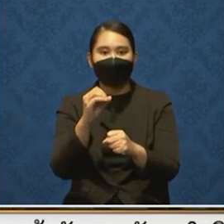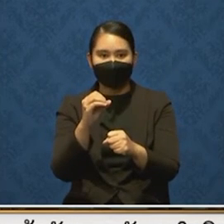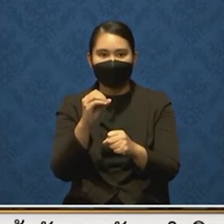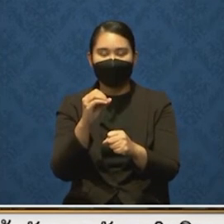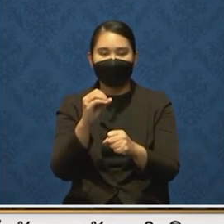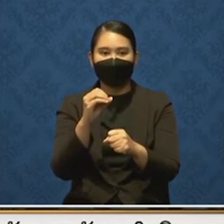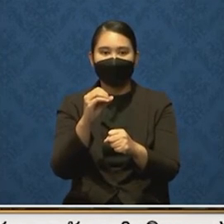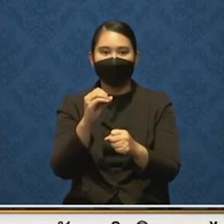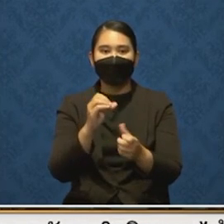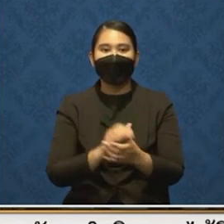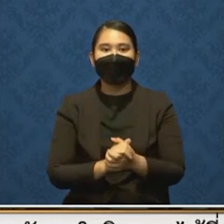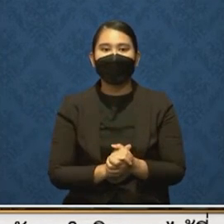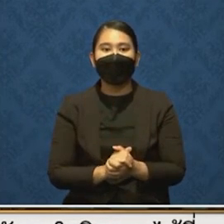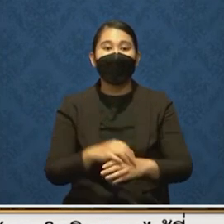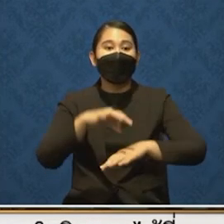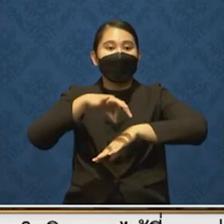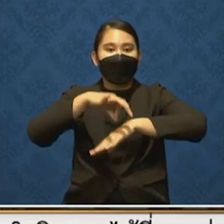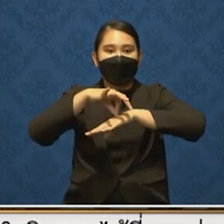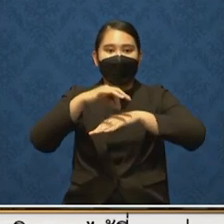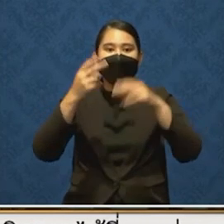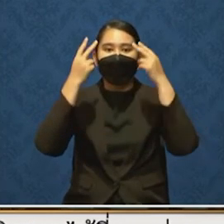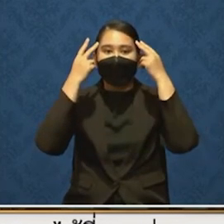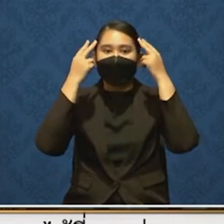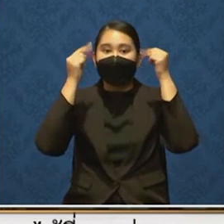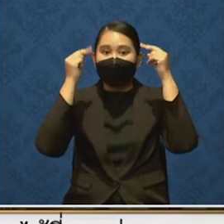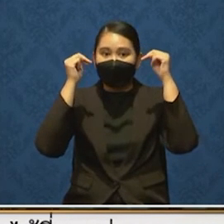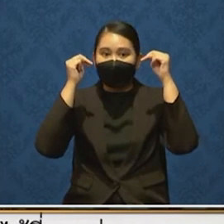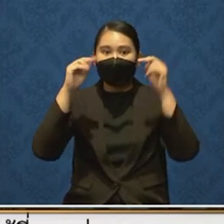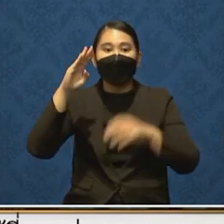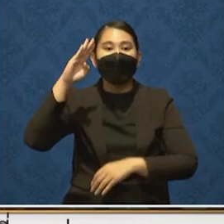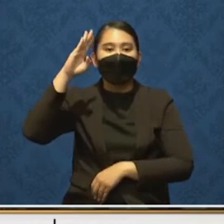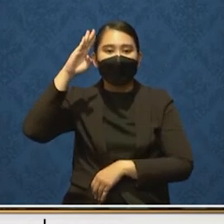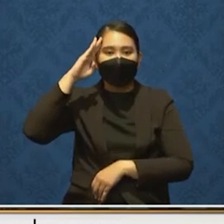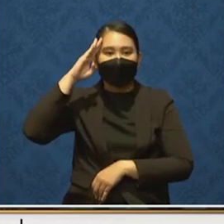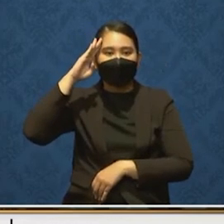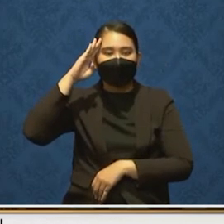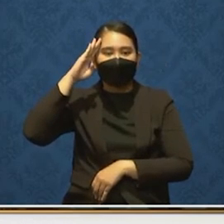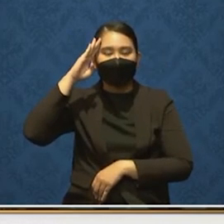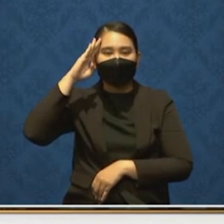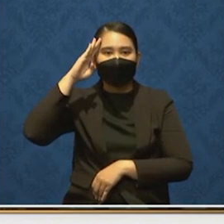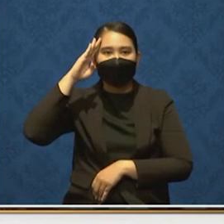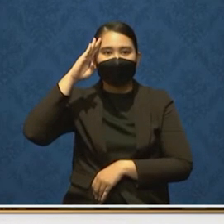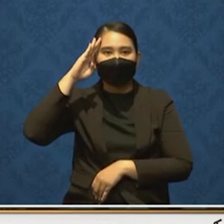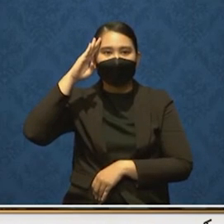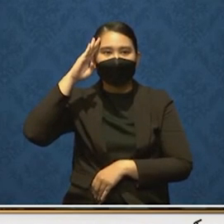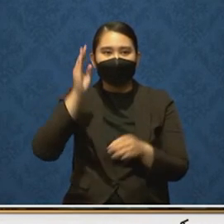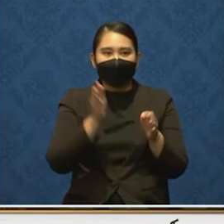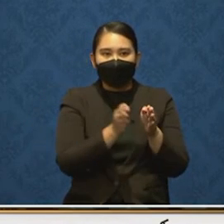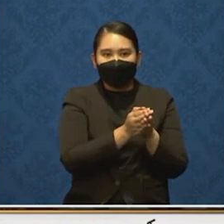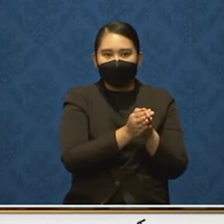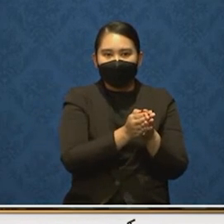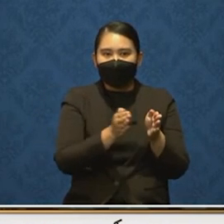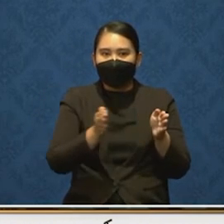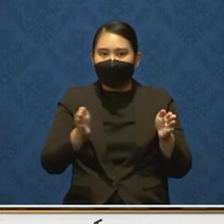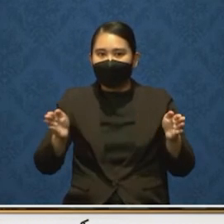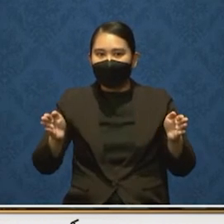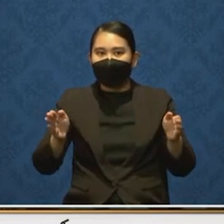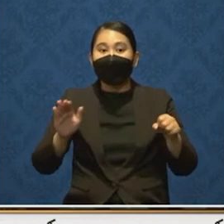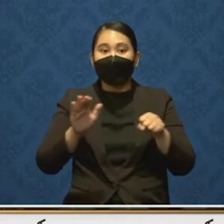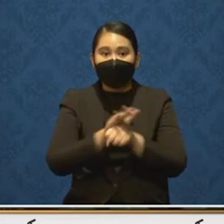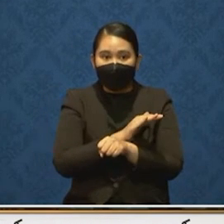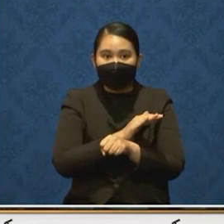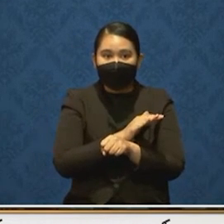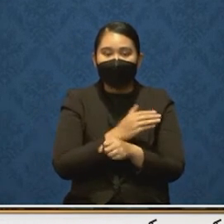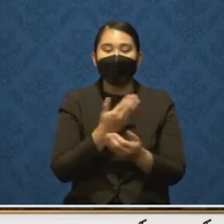ไว่าการโปการโแหน่งนายกรรครั้ผลเอกประยุตินะครับมั้จะครบตามร prigรหอไม่ถ่องต่อ